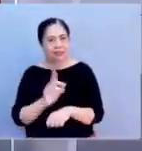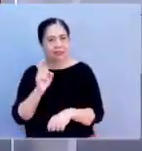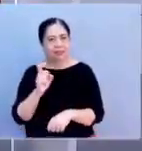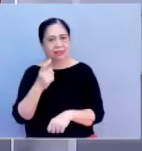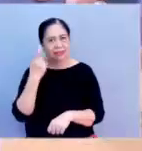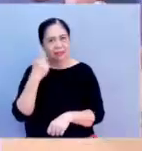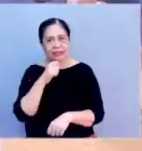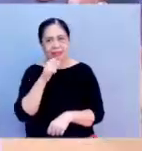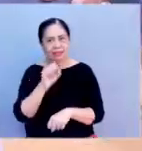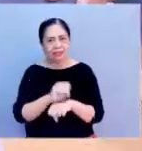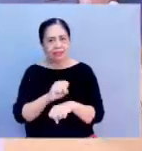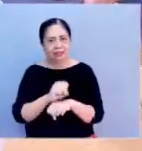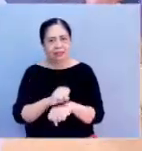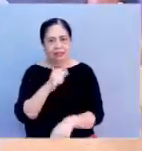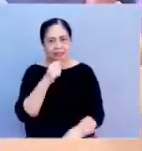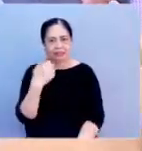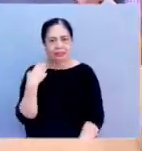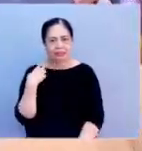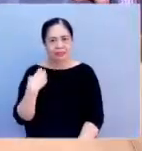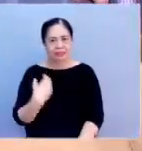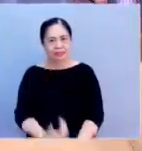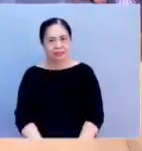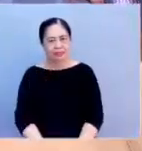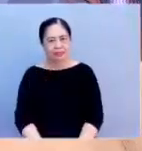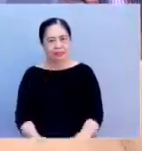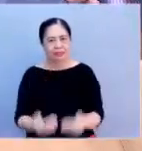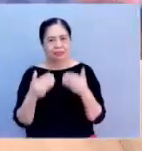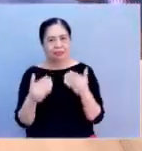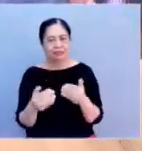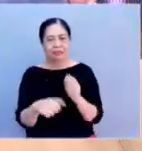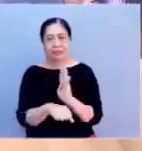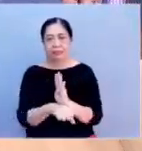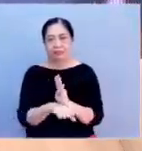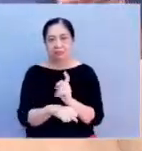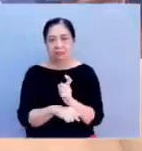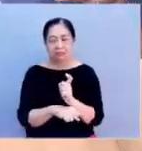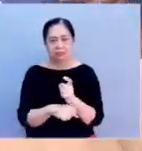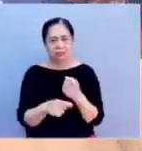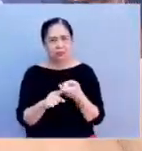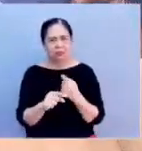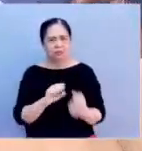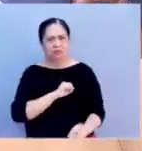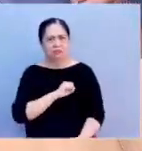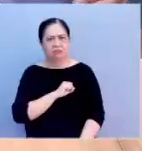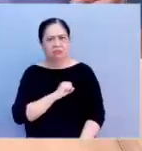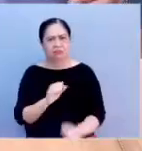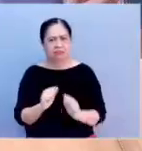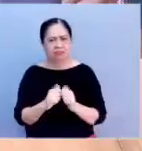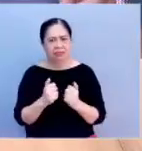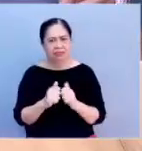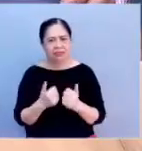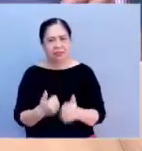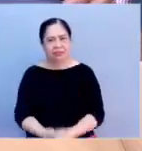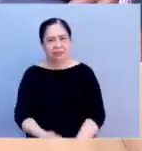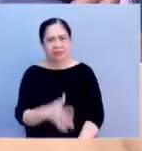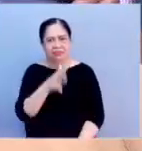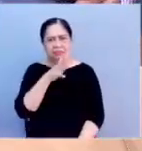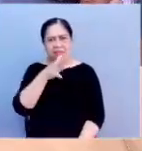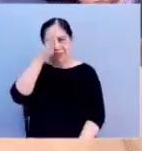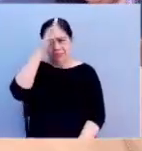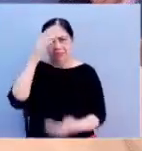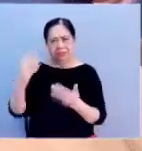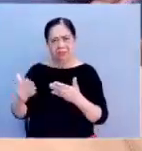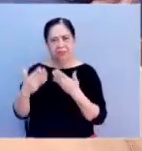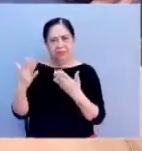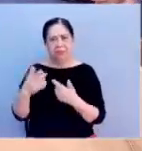ka na naging empleyado. Opo. Sumabak ka agad sa pagnenegosyo. Saan ang galing yung lakas ng loob mo? Ano po, sa parents ko rin po. Kasi